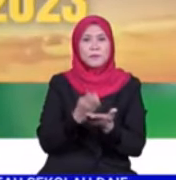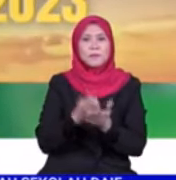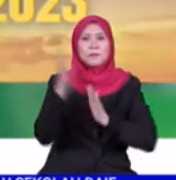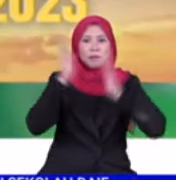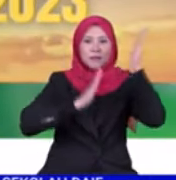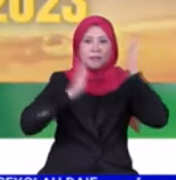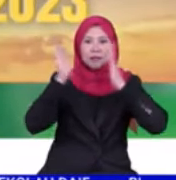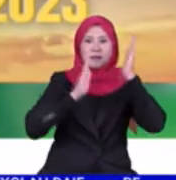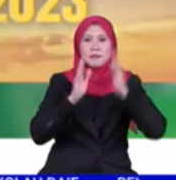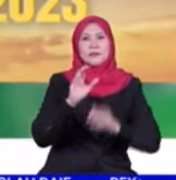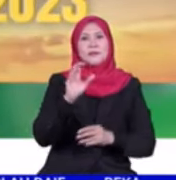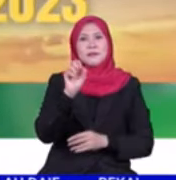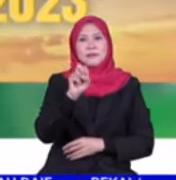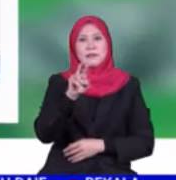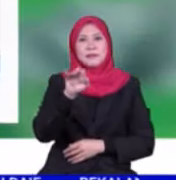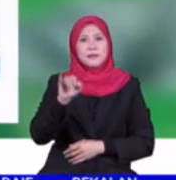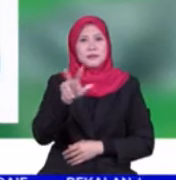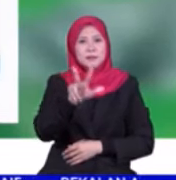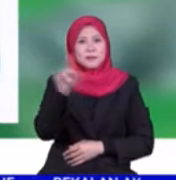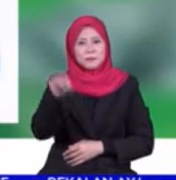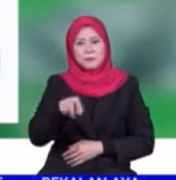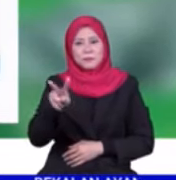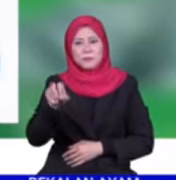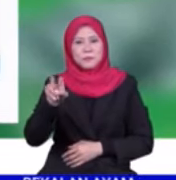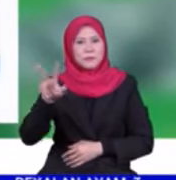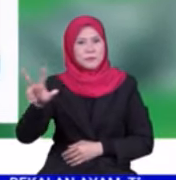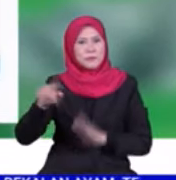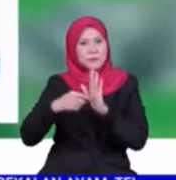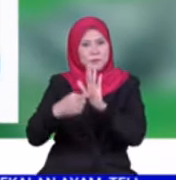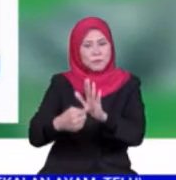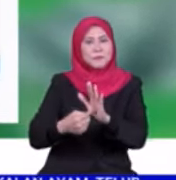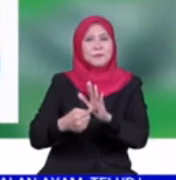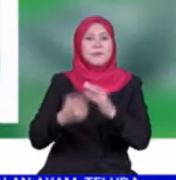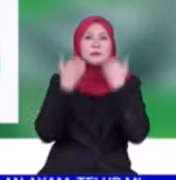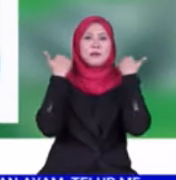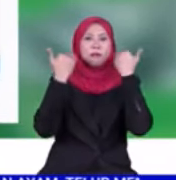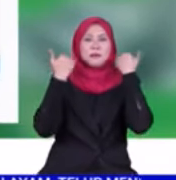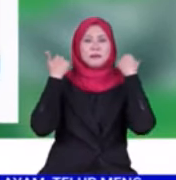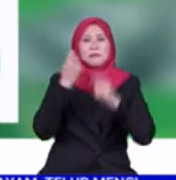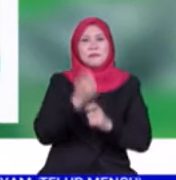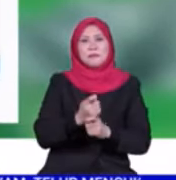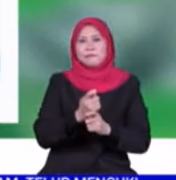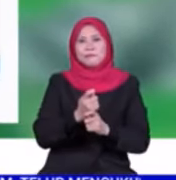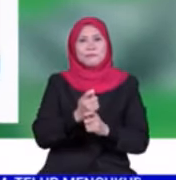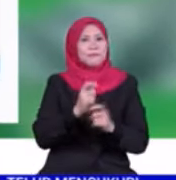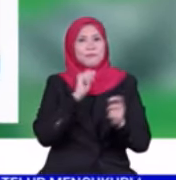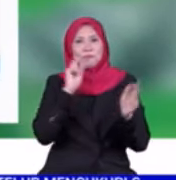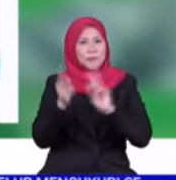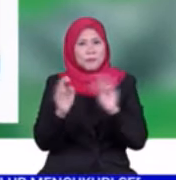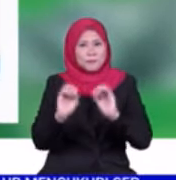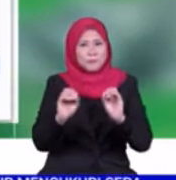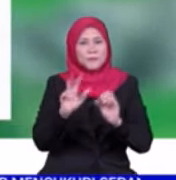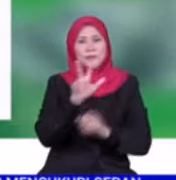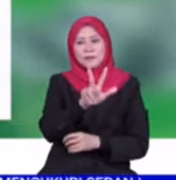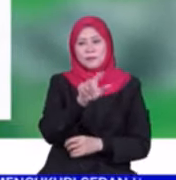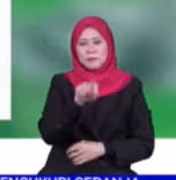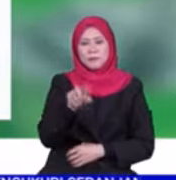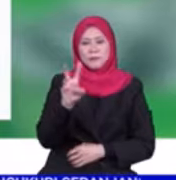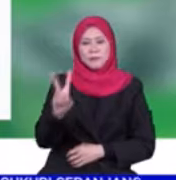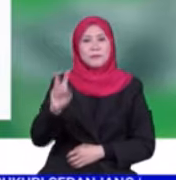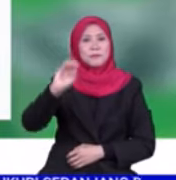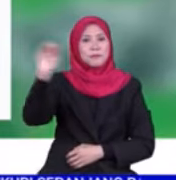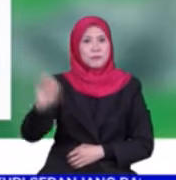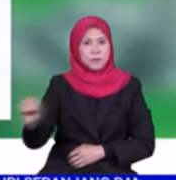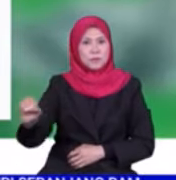Malaysia Siri 3 2023 turut menunjukkan kadar pengangguran kekal tidak berubah pada